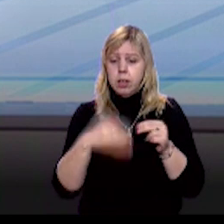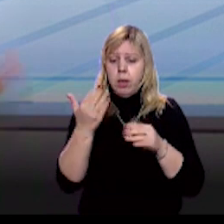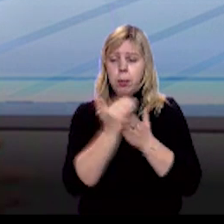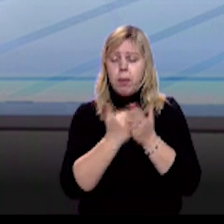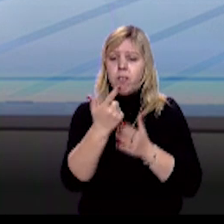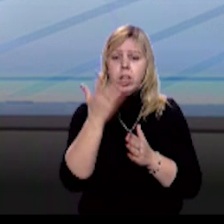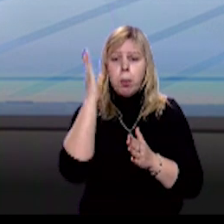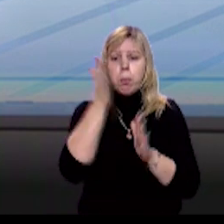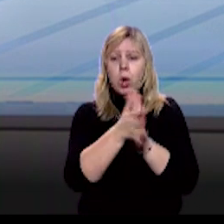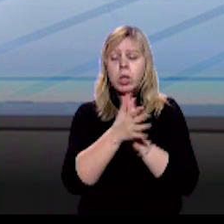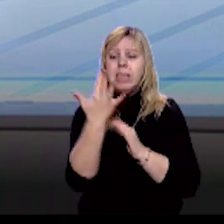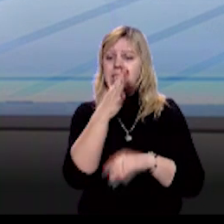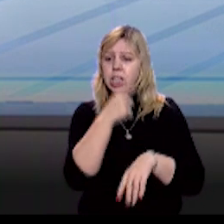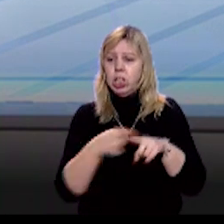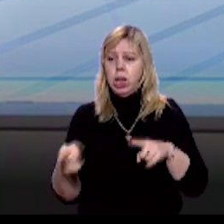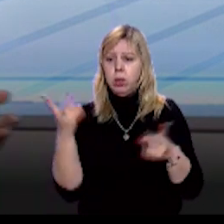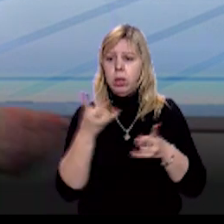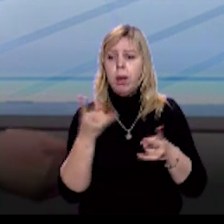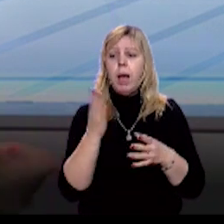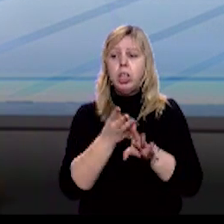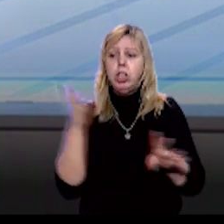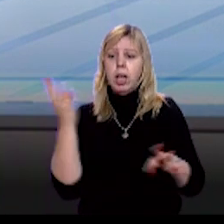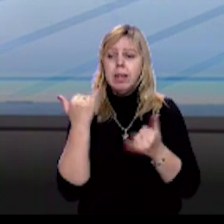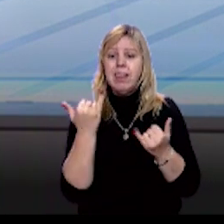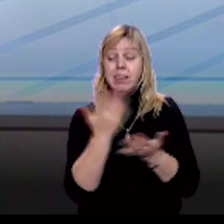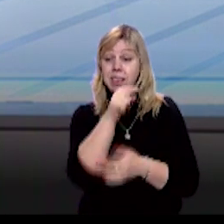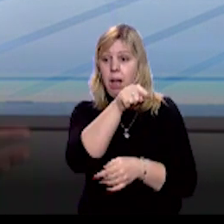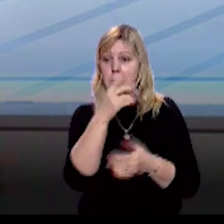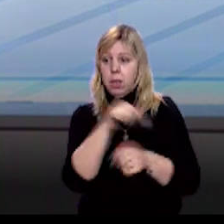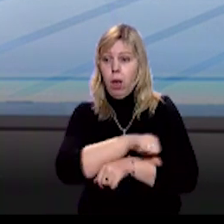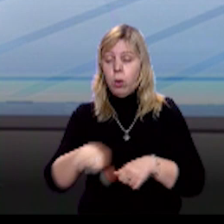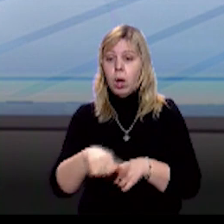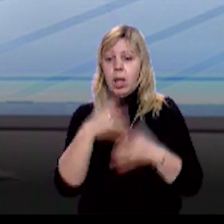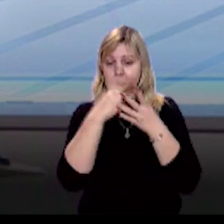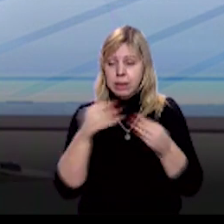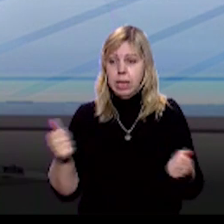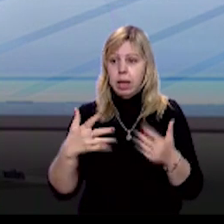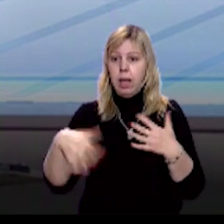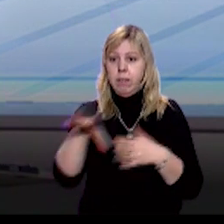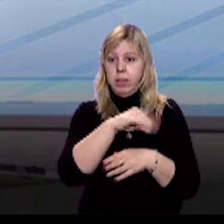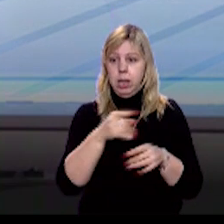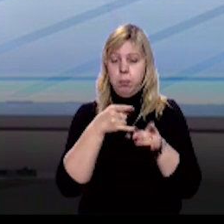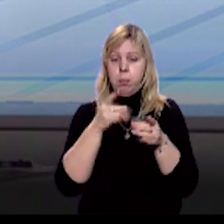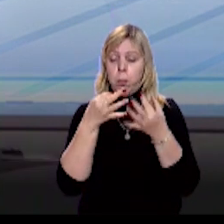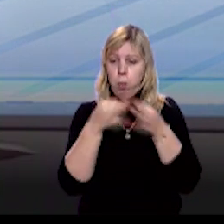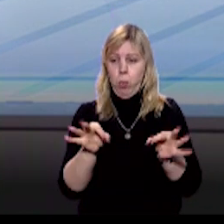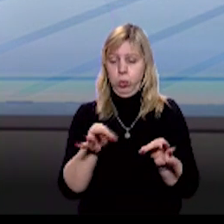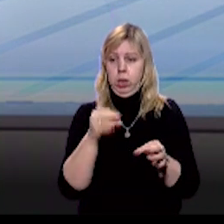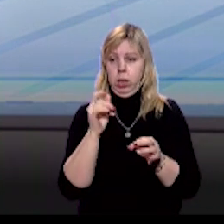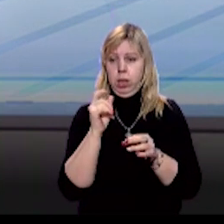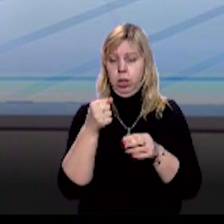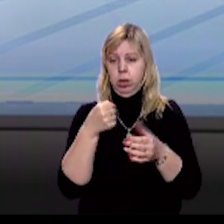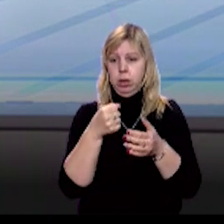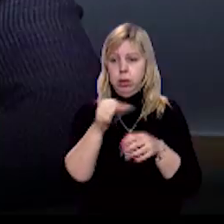прогнози. Скільки часу потрібно, аби черга, яка зараз є на кордоні, зникла і всіх перевізників пропустили через